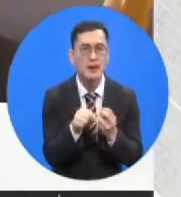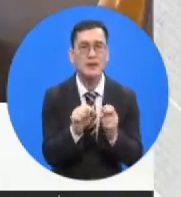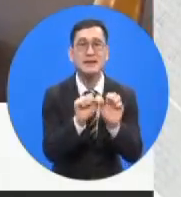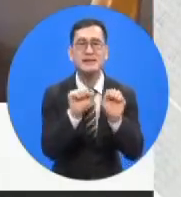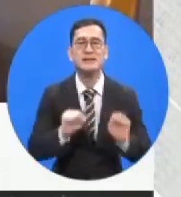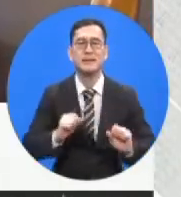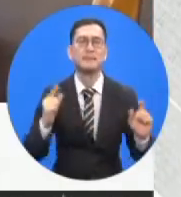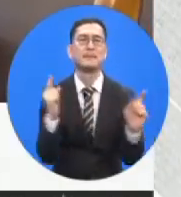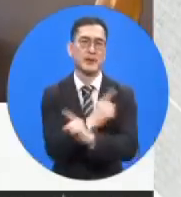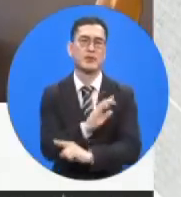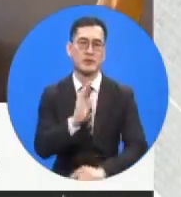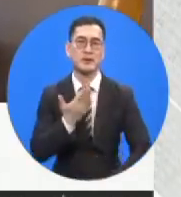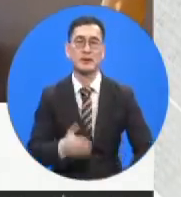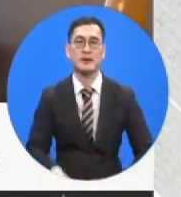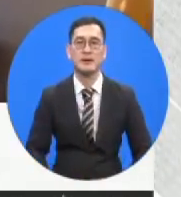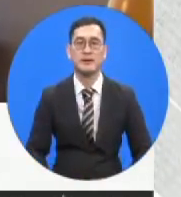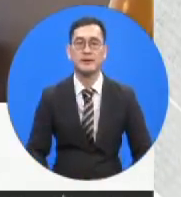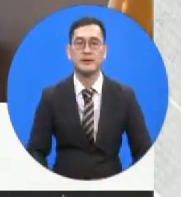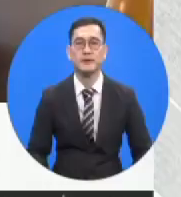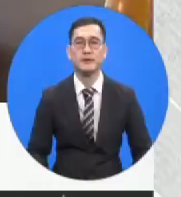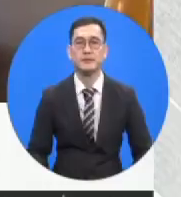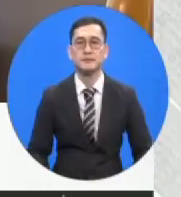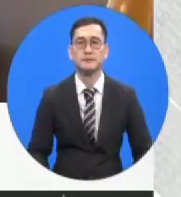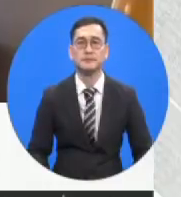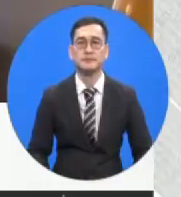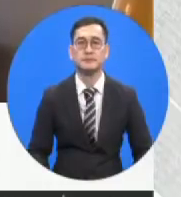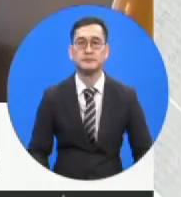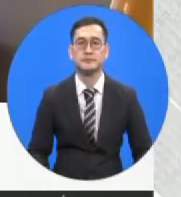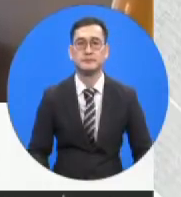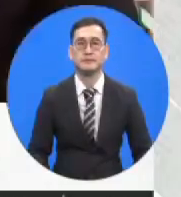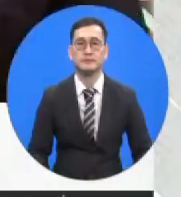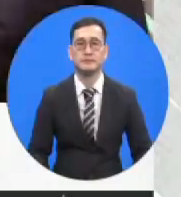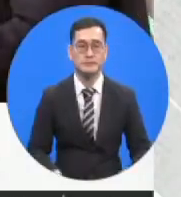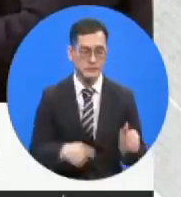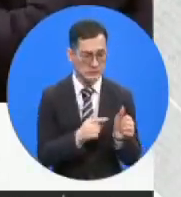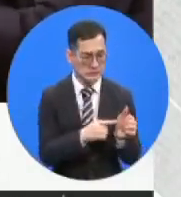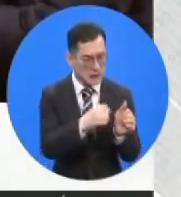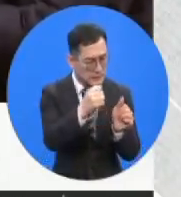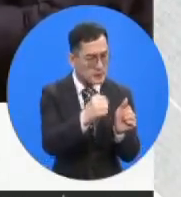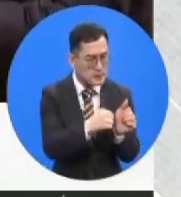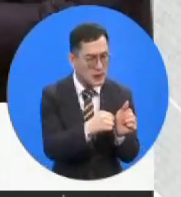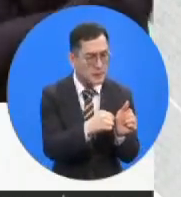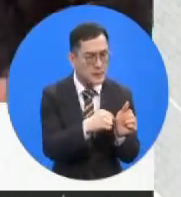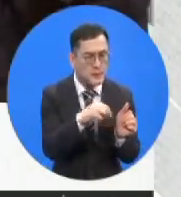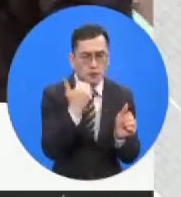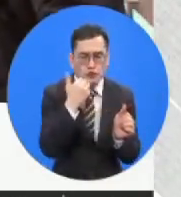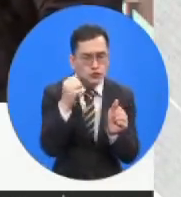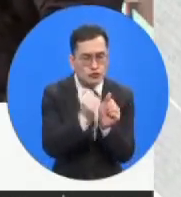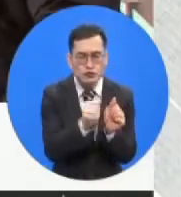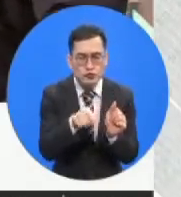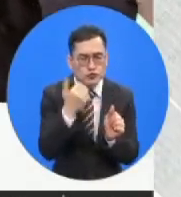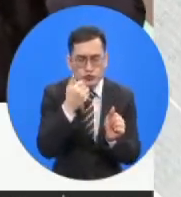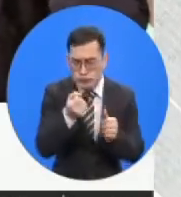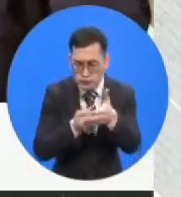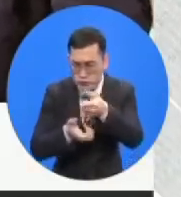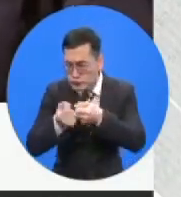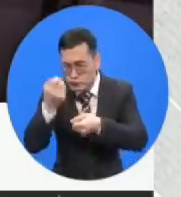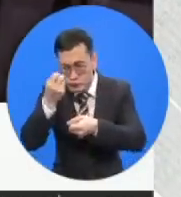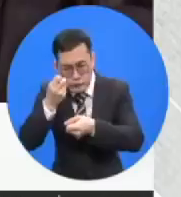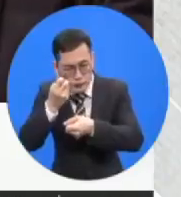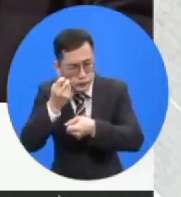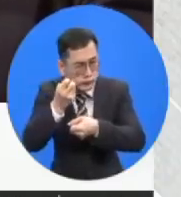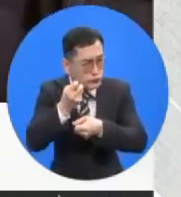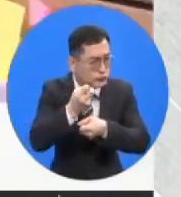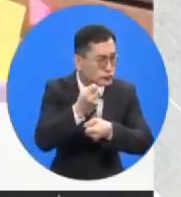대목이고요. 그런 점에서 꼭 말씀드리고 싶은 거는 역학조사관에 의존해서 이 굉장히 시간을 많이 들여서 검사를 하고 확진